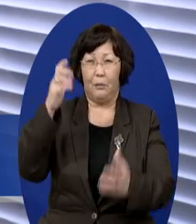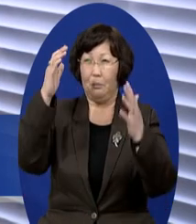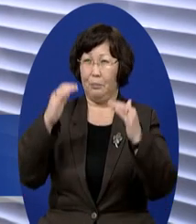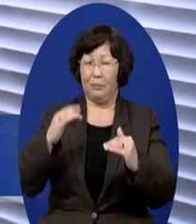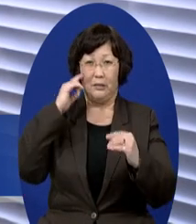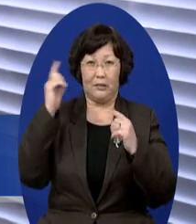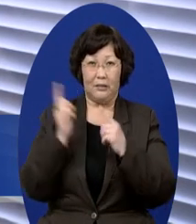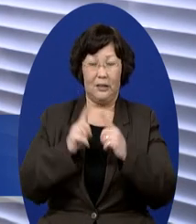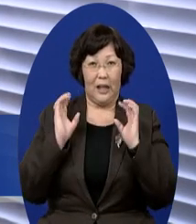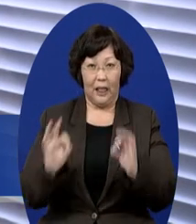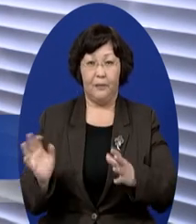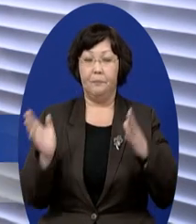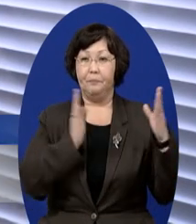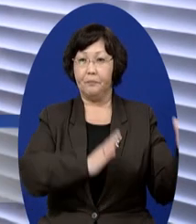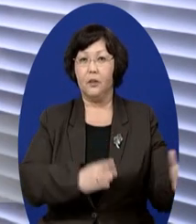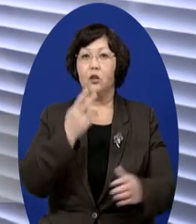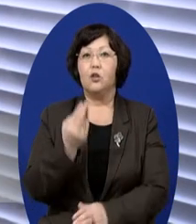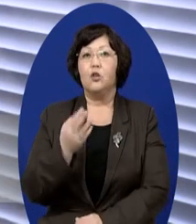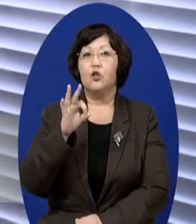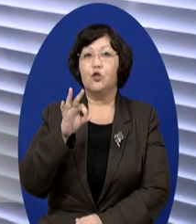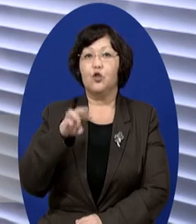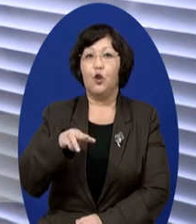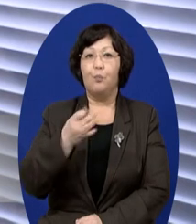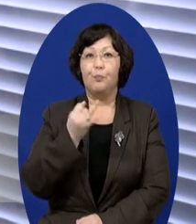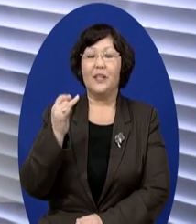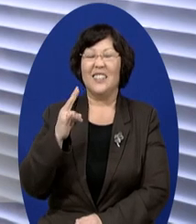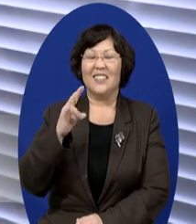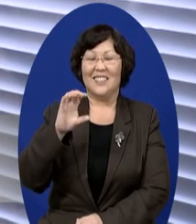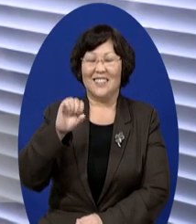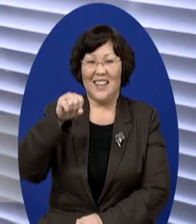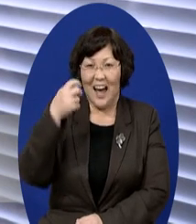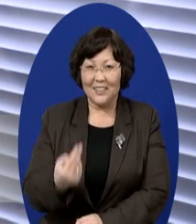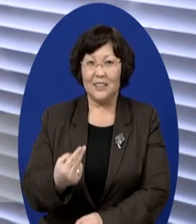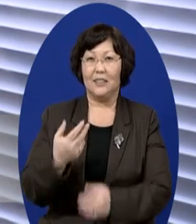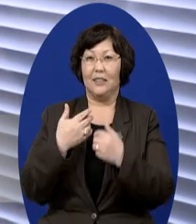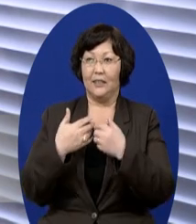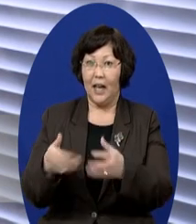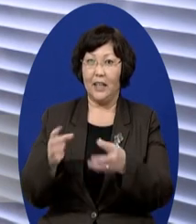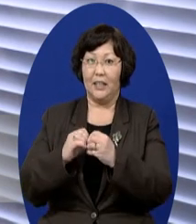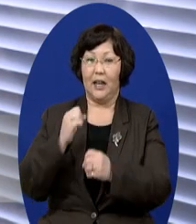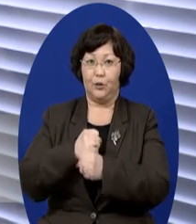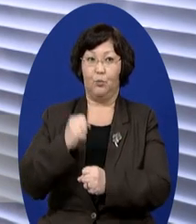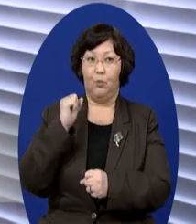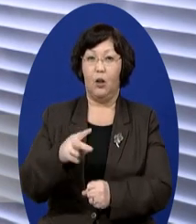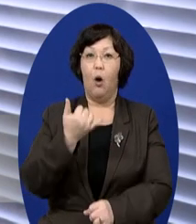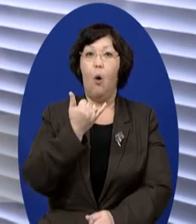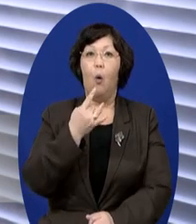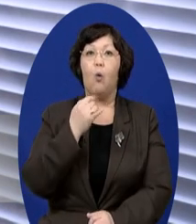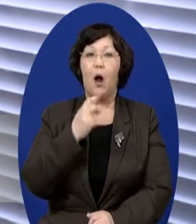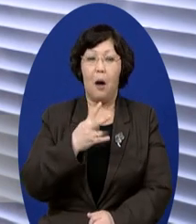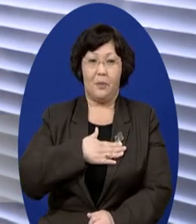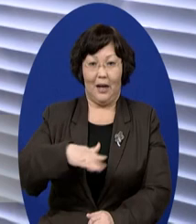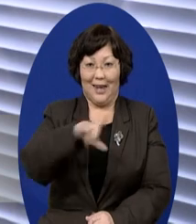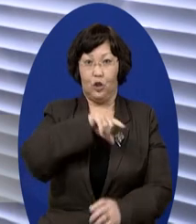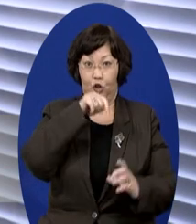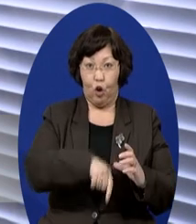энэ цэвэр цүмийн энэ цэвэр технологиг бид нэр ашиглаад эхлэх юм бол мэдээж бид нөөцтэй юм чинь тий үнийгээ зүй зохистойгоор ашиглаад эхлэх юм